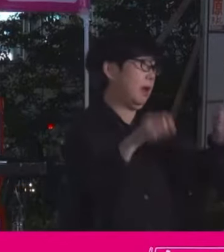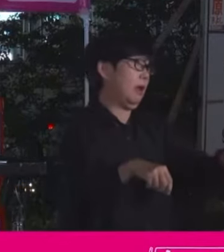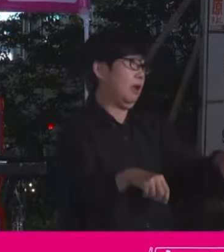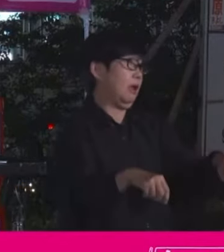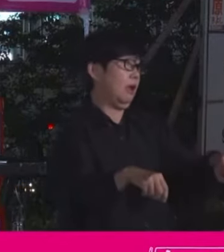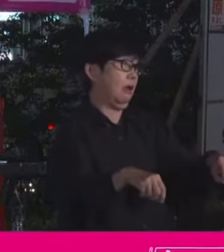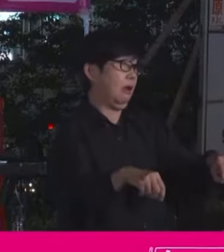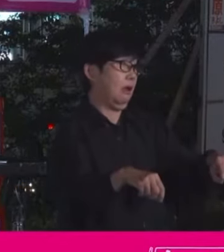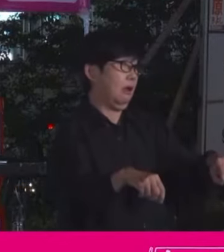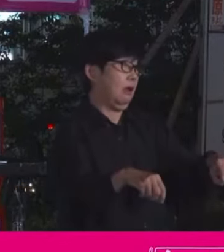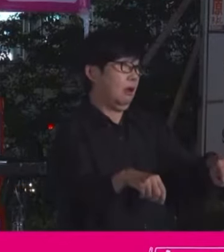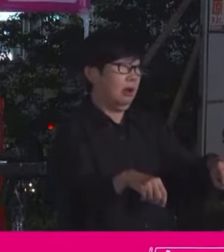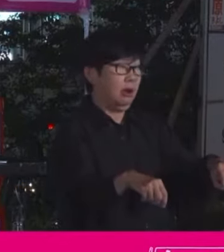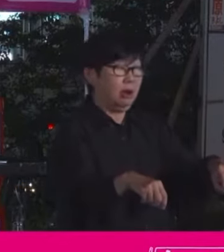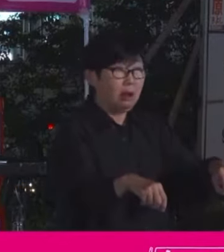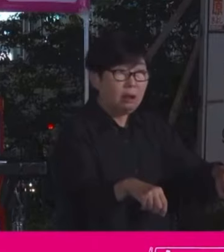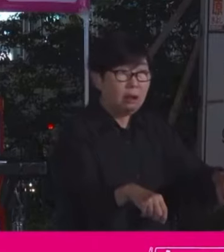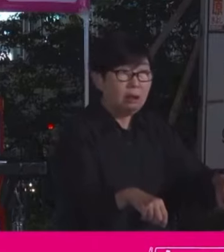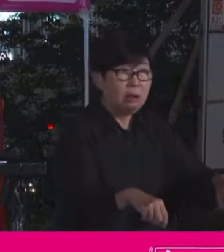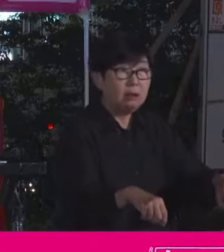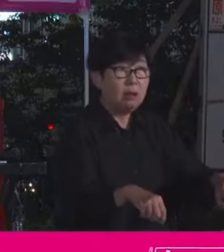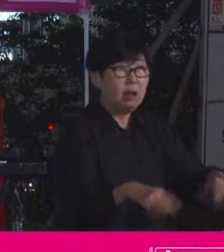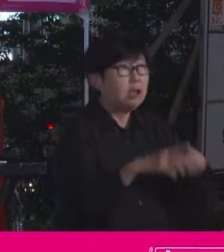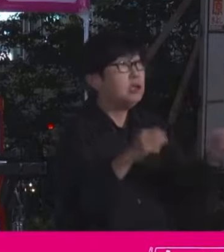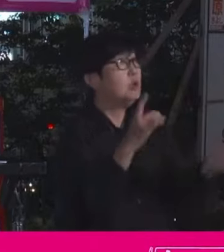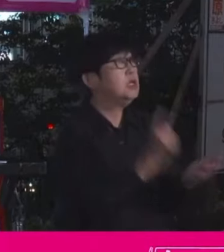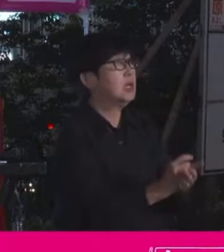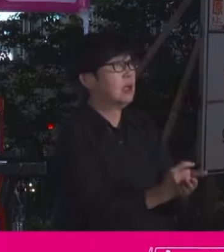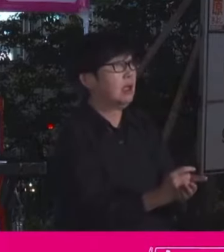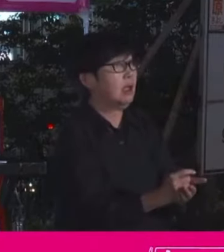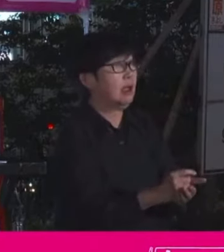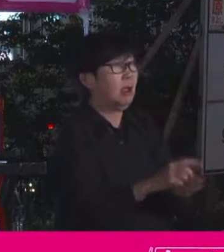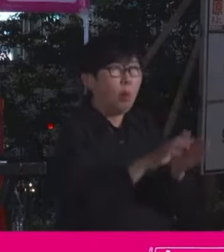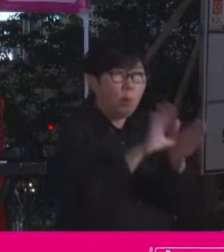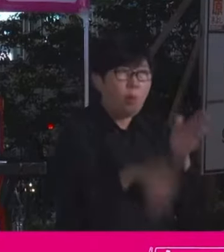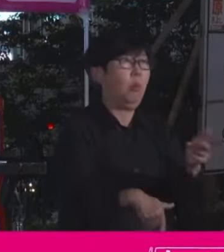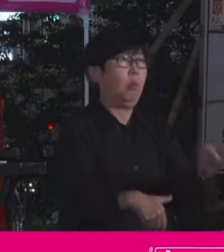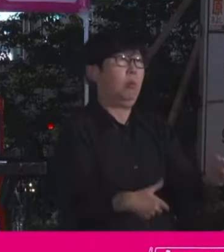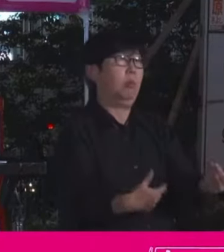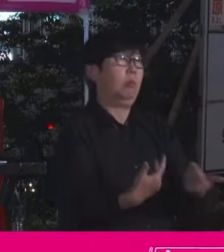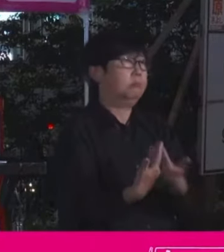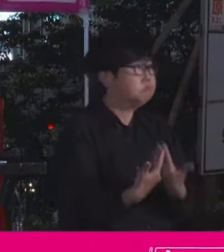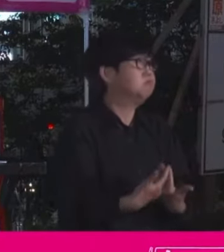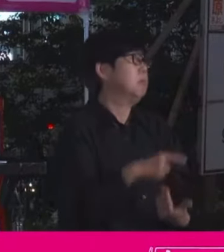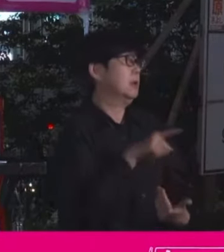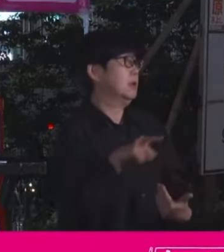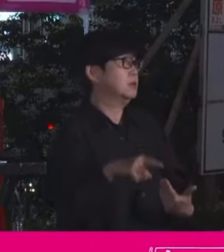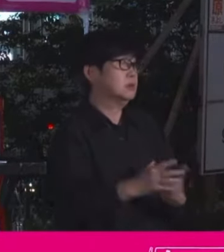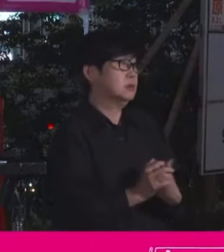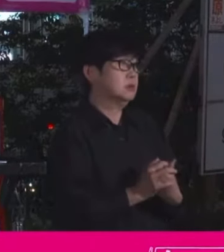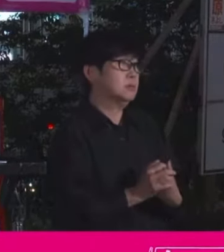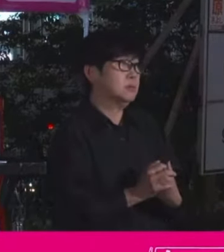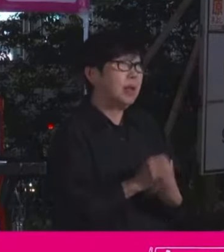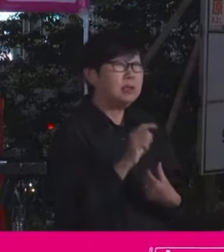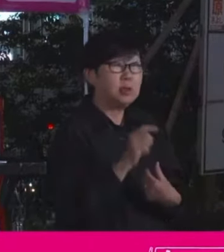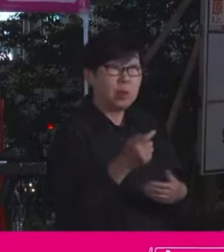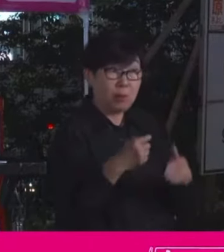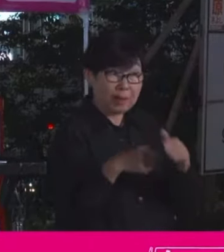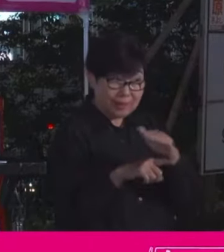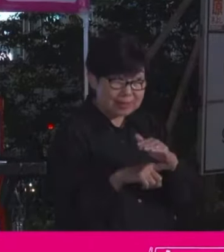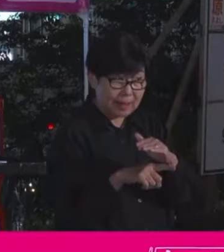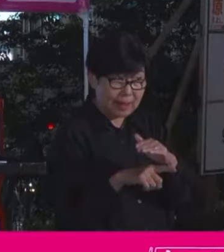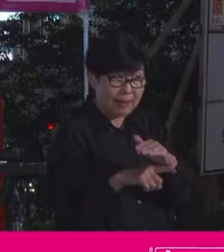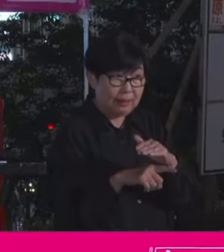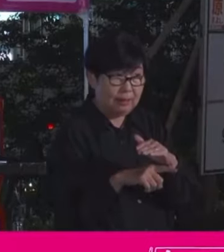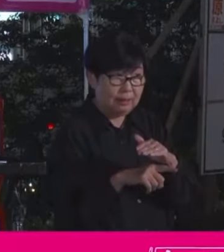とんでもないことが分かりました。日本だけ異常なんです。 日本だけ異常なんです。それはなぜかという